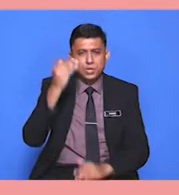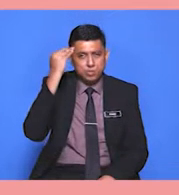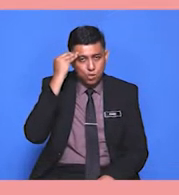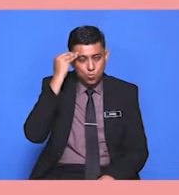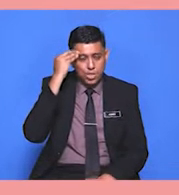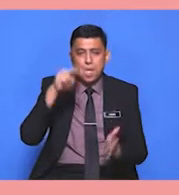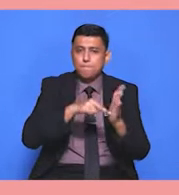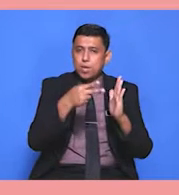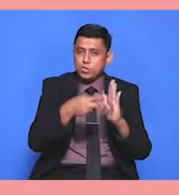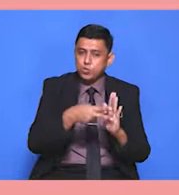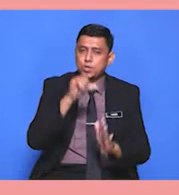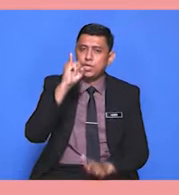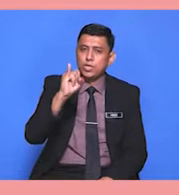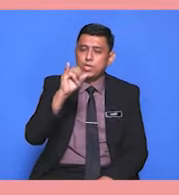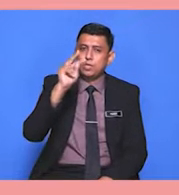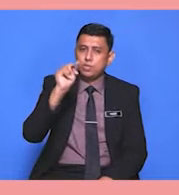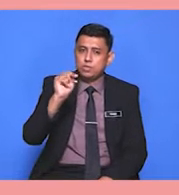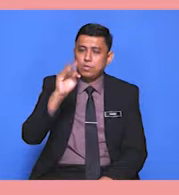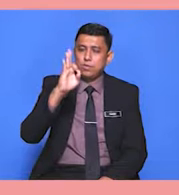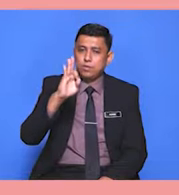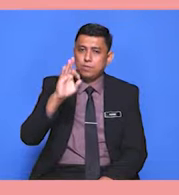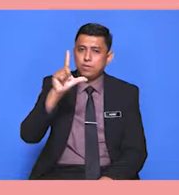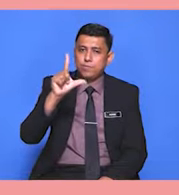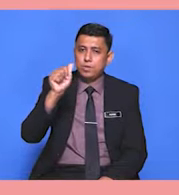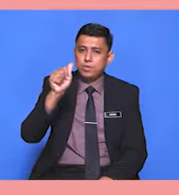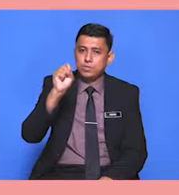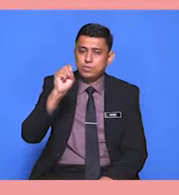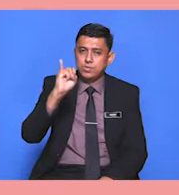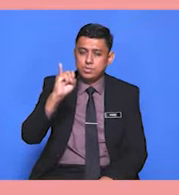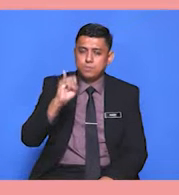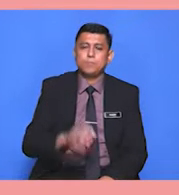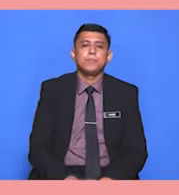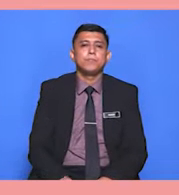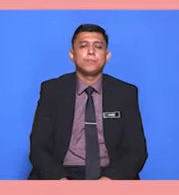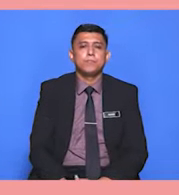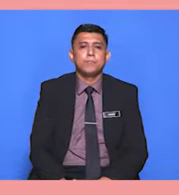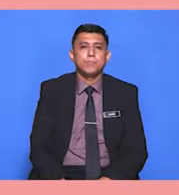mengetahui maksud atau definisi inflasi.